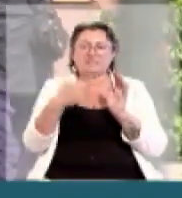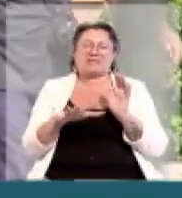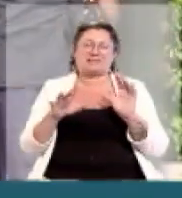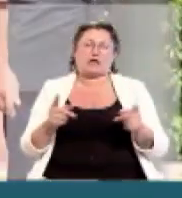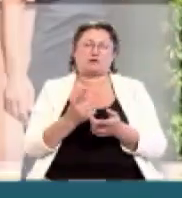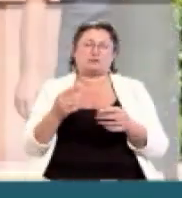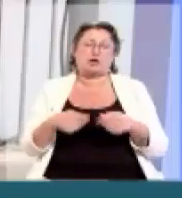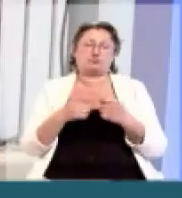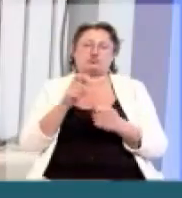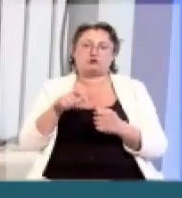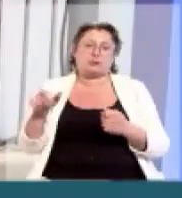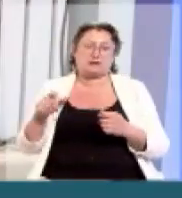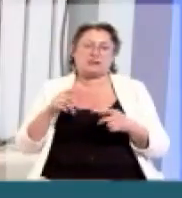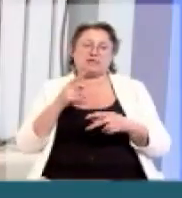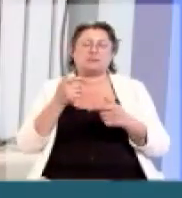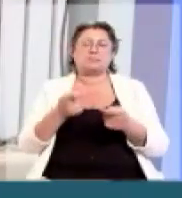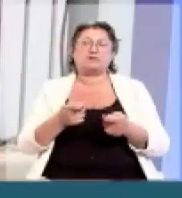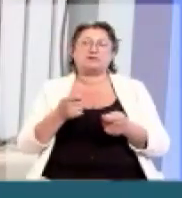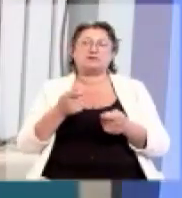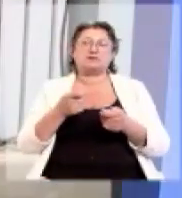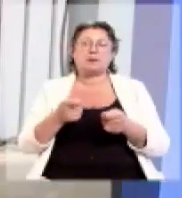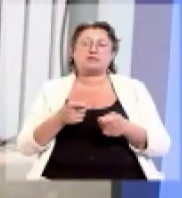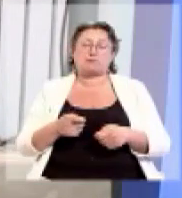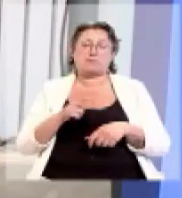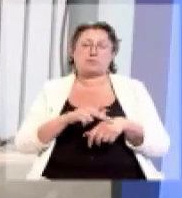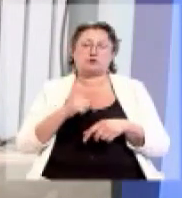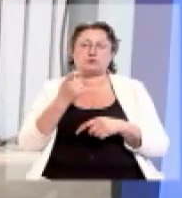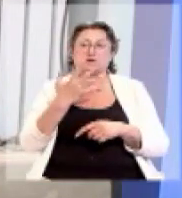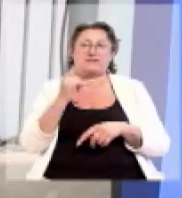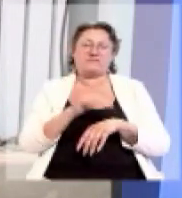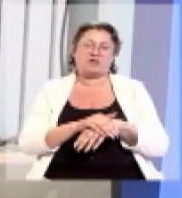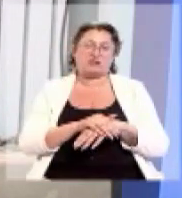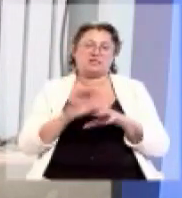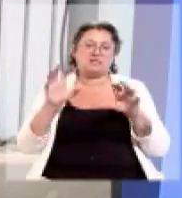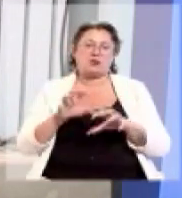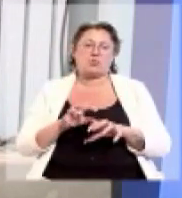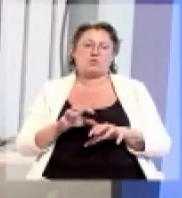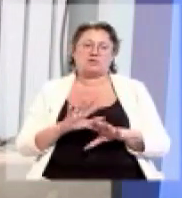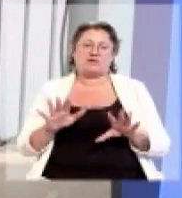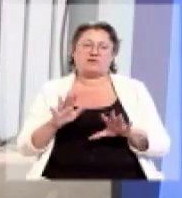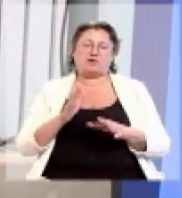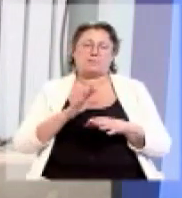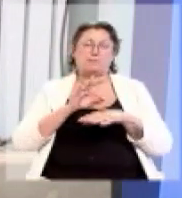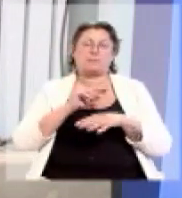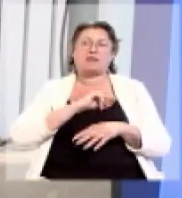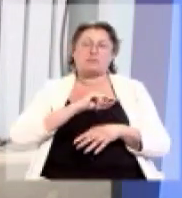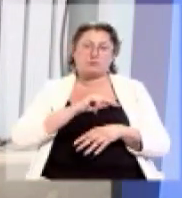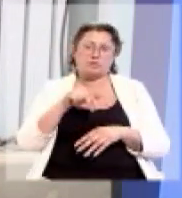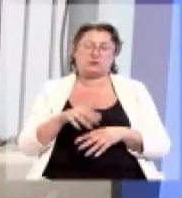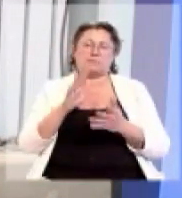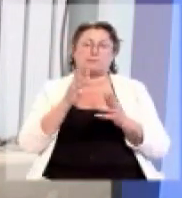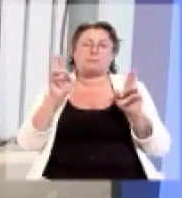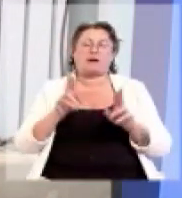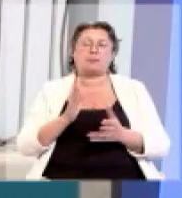миграционного законодательства. Департаментом полиции Костанайской области выявлен 151 факт незаконного осуществления трудовой деятельности и